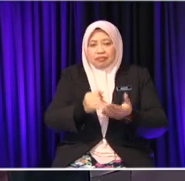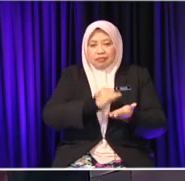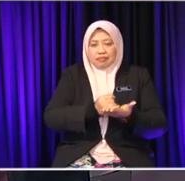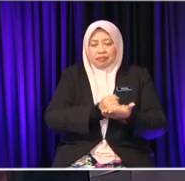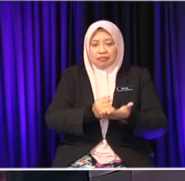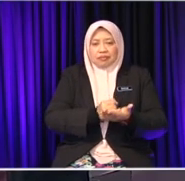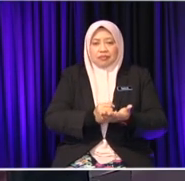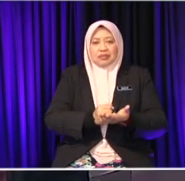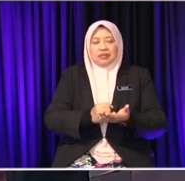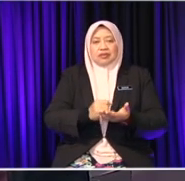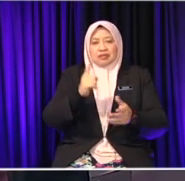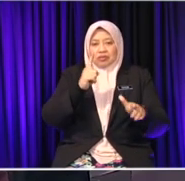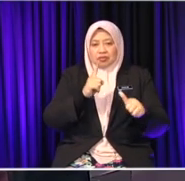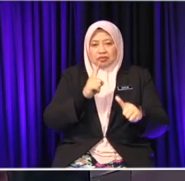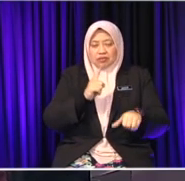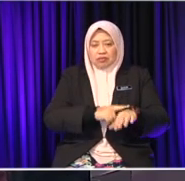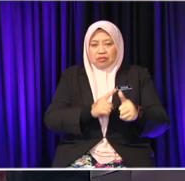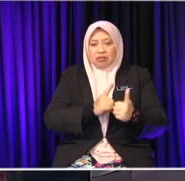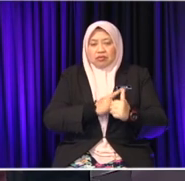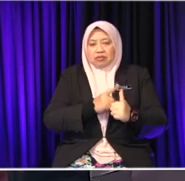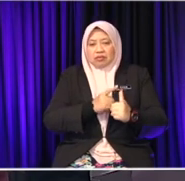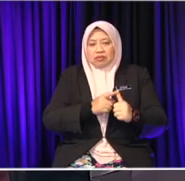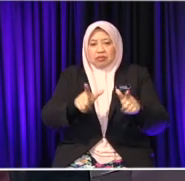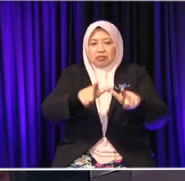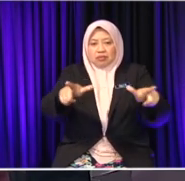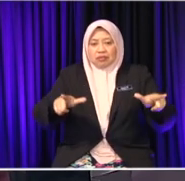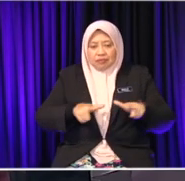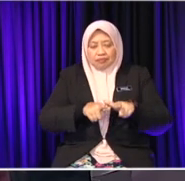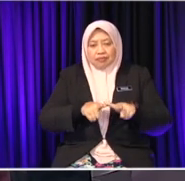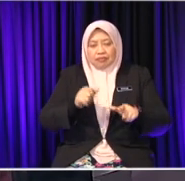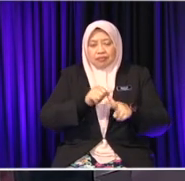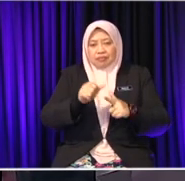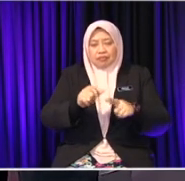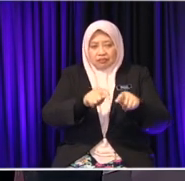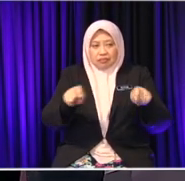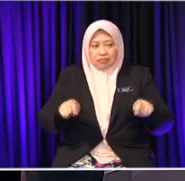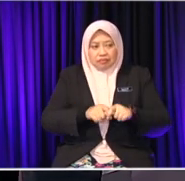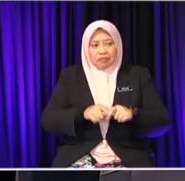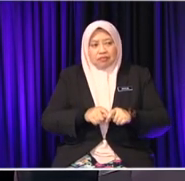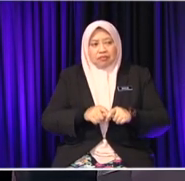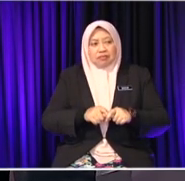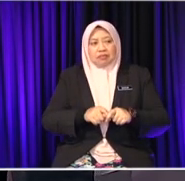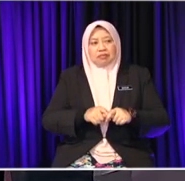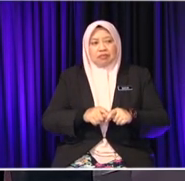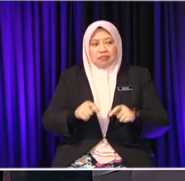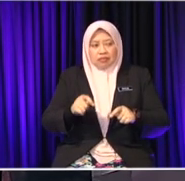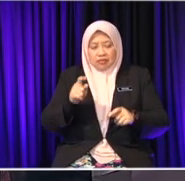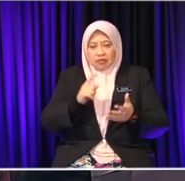lokasi di mana lah oke yang kedua adalah yang ketiga adalah